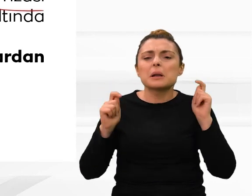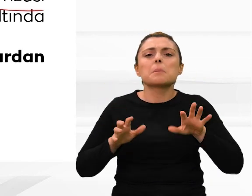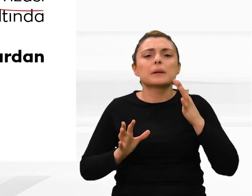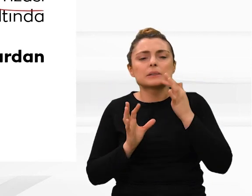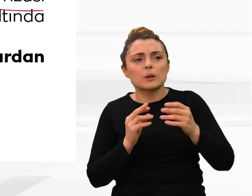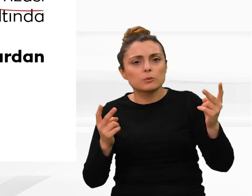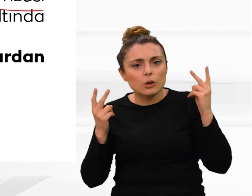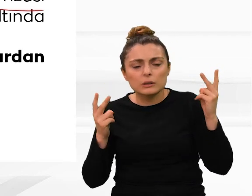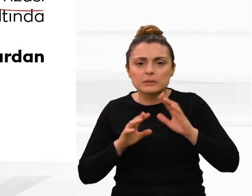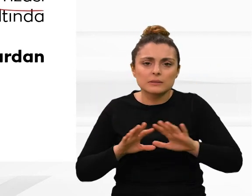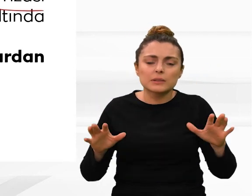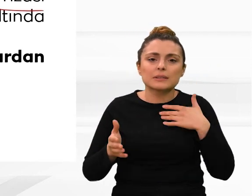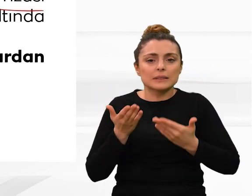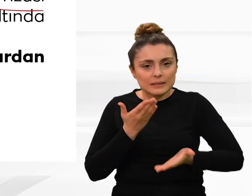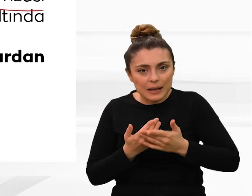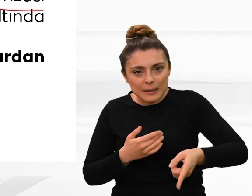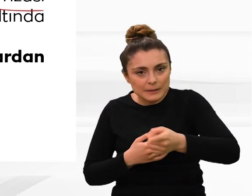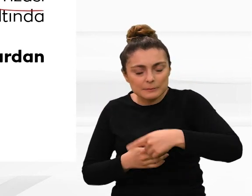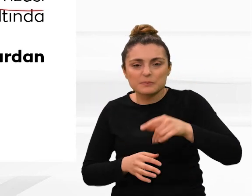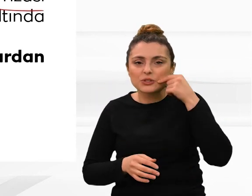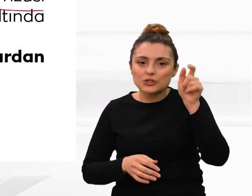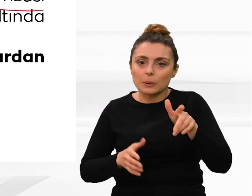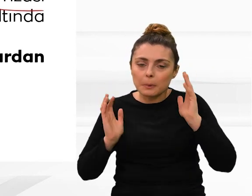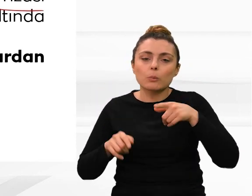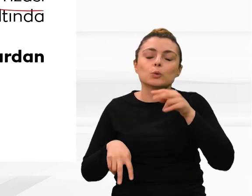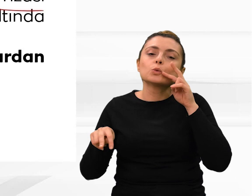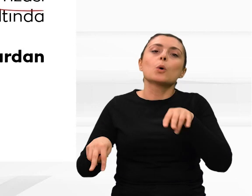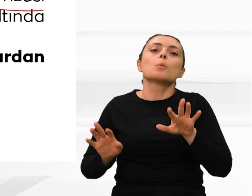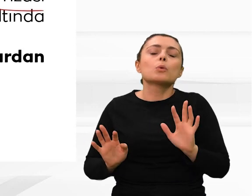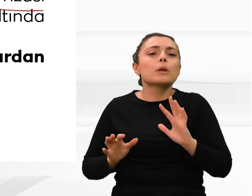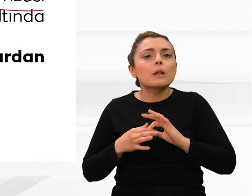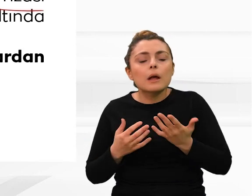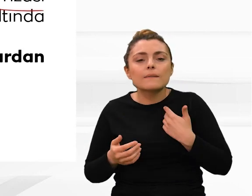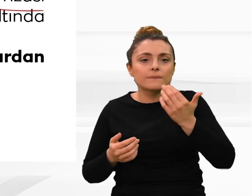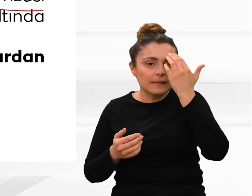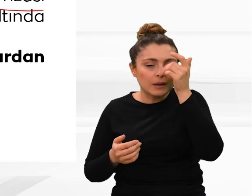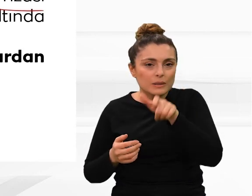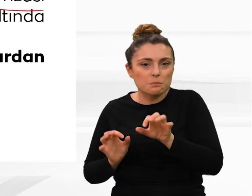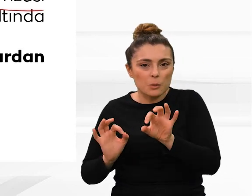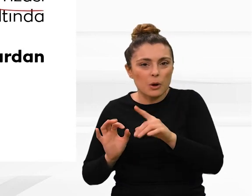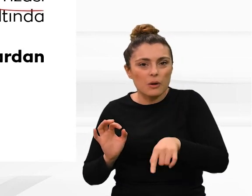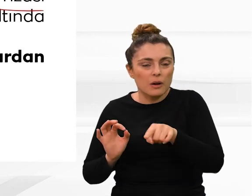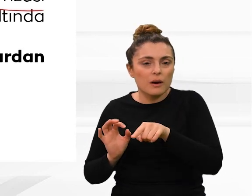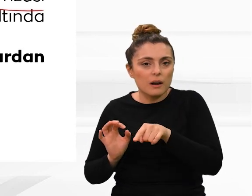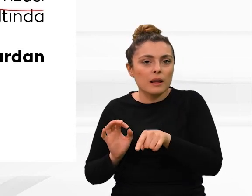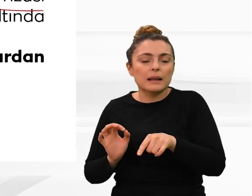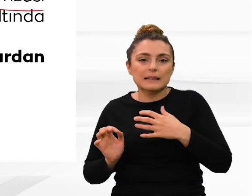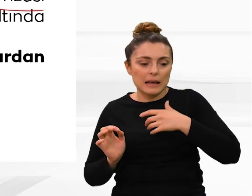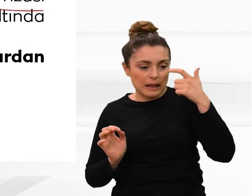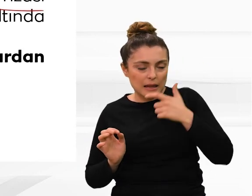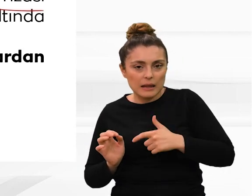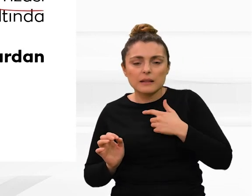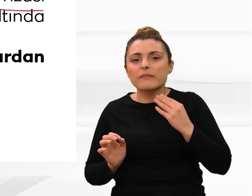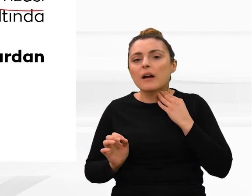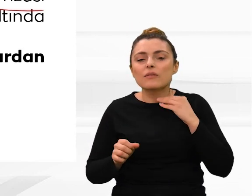insanlara göstermeden Hatta yardım ettiği kişi bile bunu görmüyor ne oluyor fakir de bu Böylelikle kendini